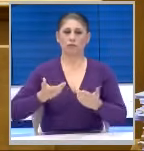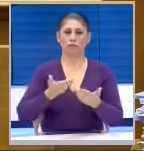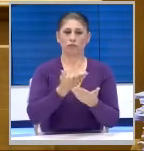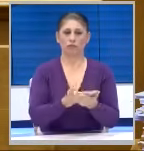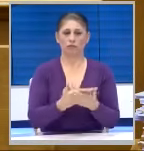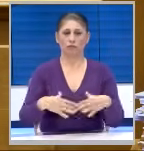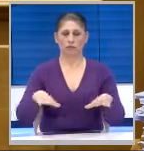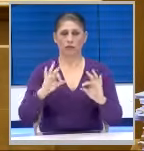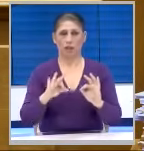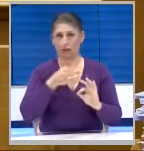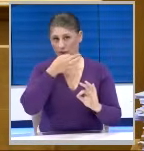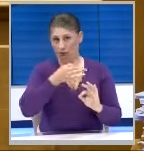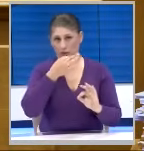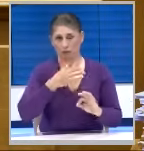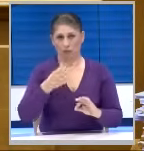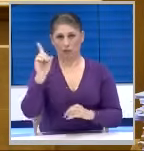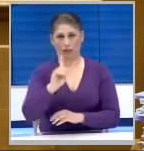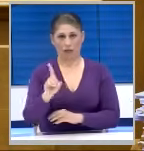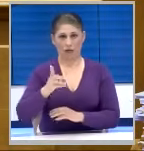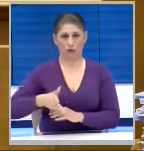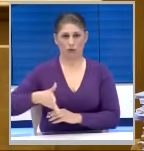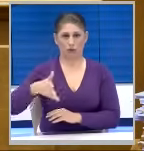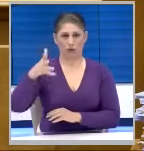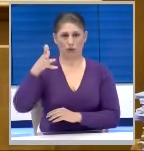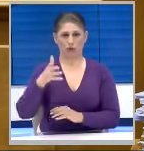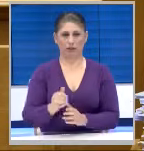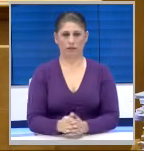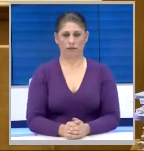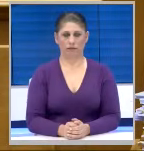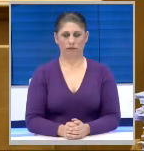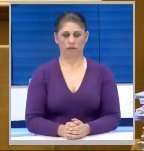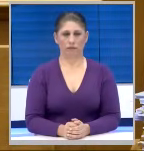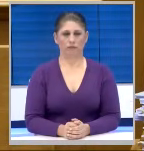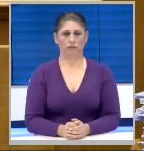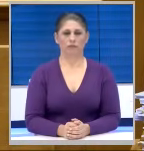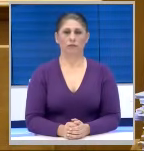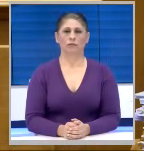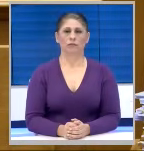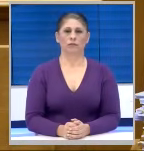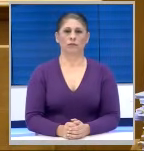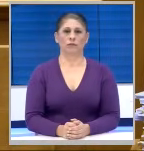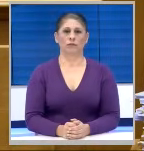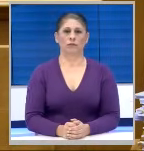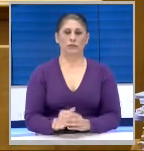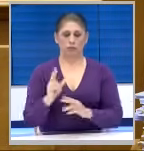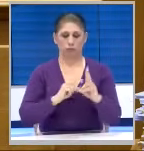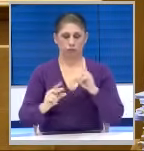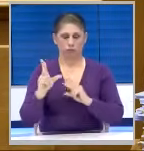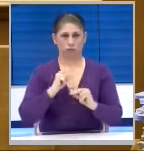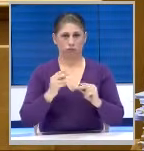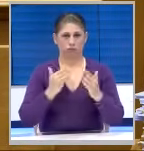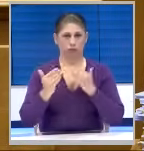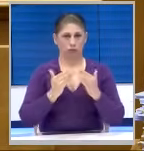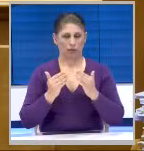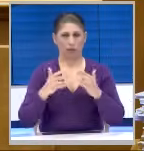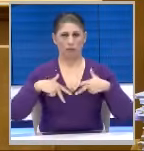τοποθέτηση του πρωθυπουργού κυριάκου μητσοτάκη στην συνεδρίαση του υπουργικού συμβουλίου εκεί που είπε ότι δεν θα